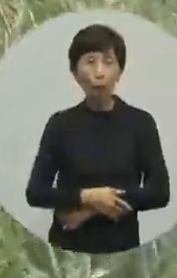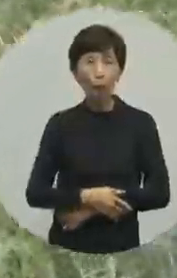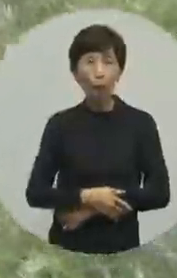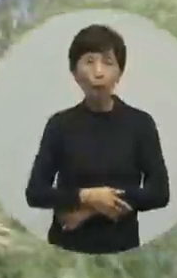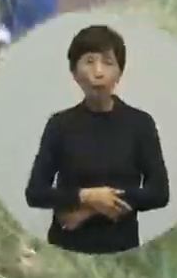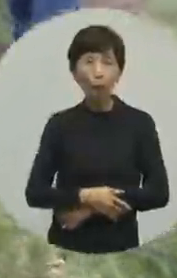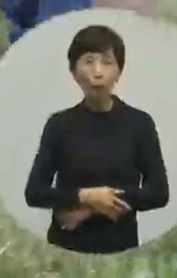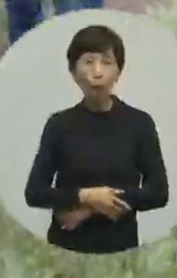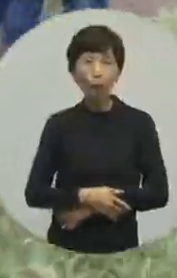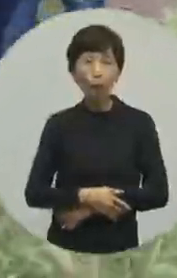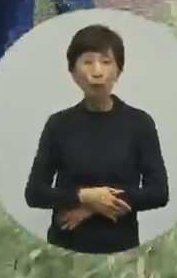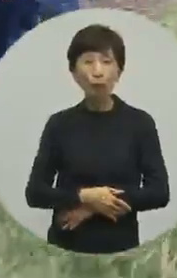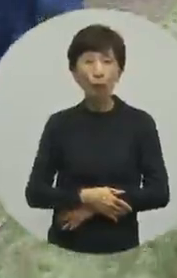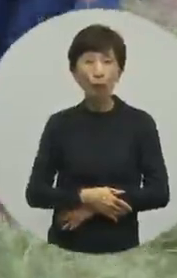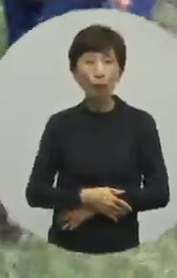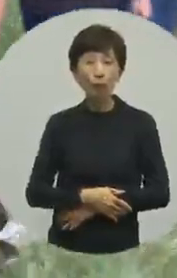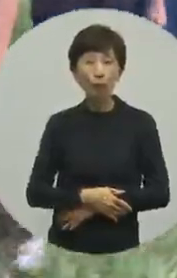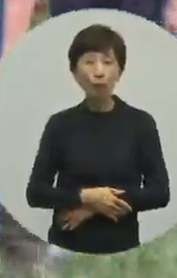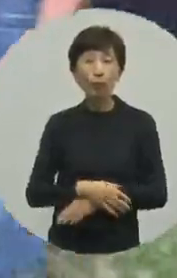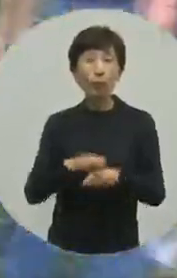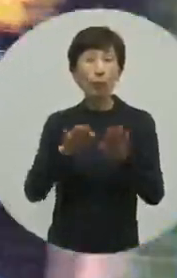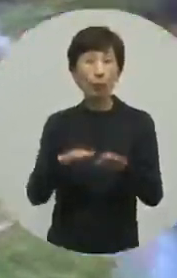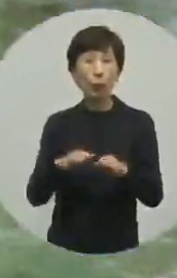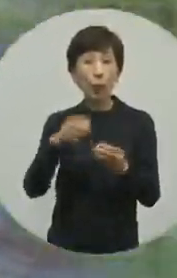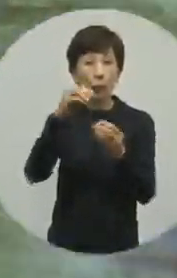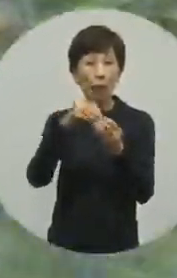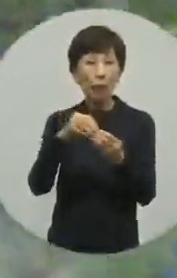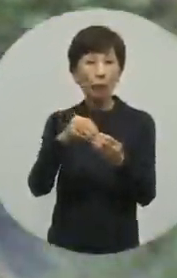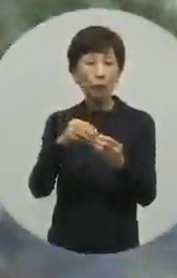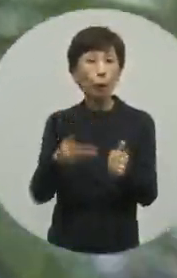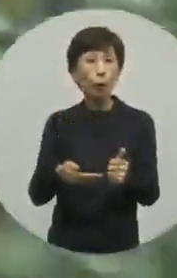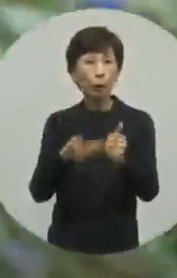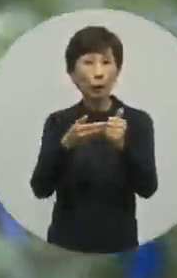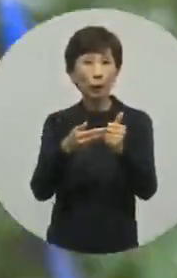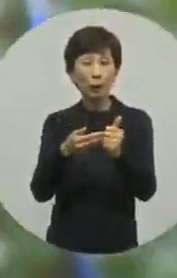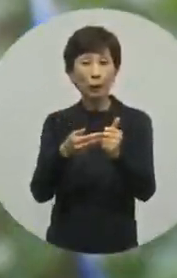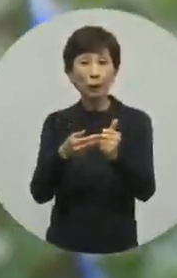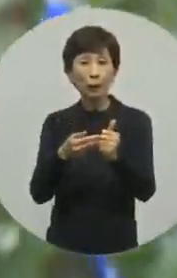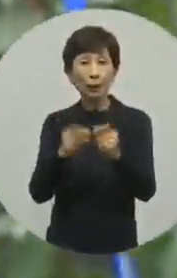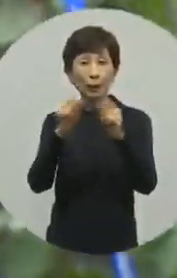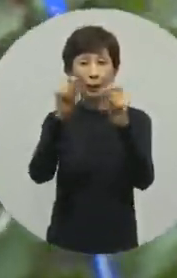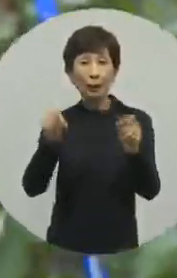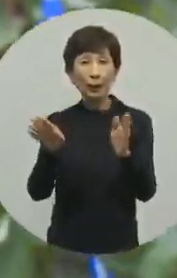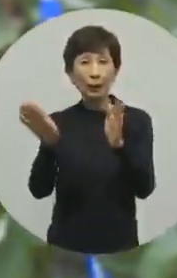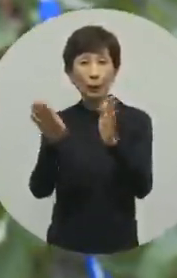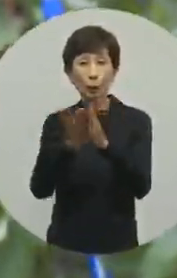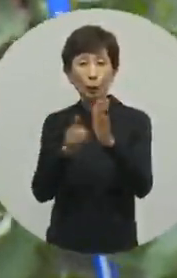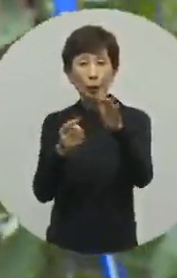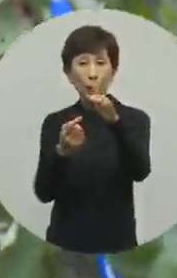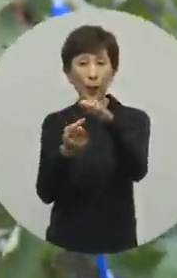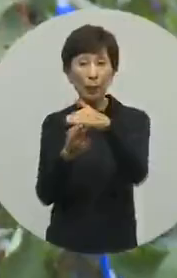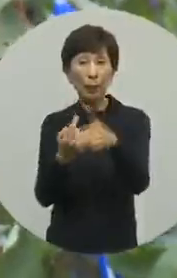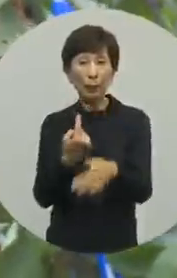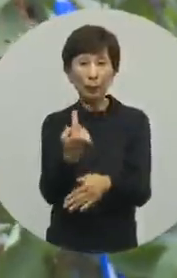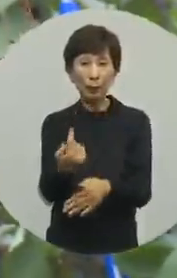ー。ということで今回はナスを生産している関戸さんの畑にお邪魔しました。